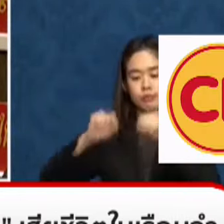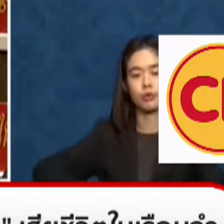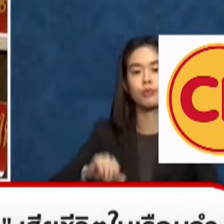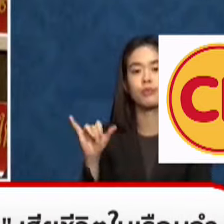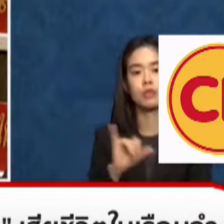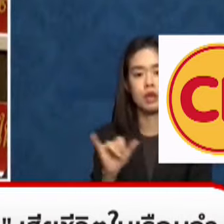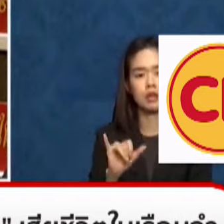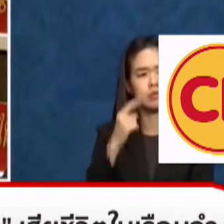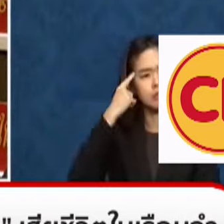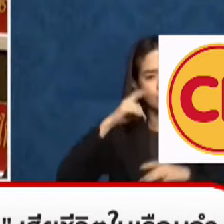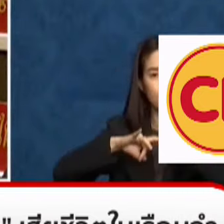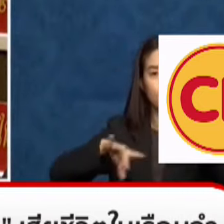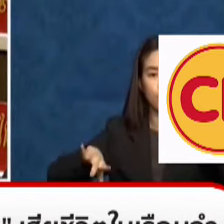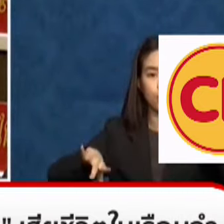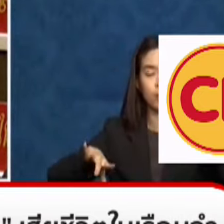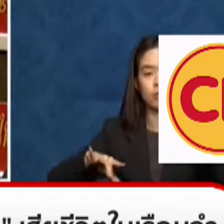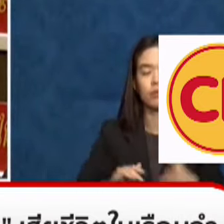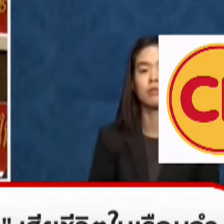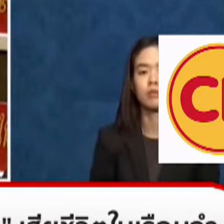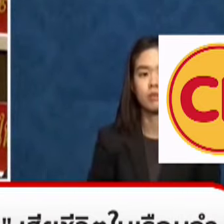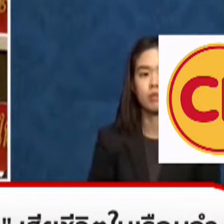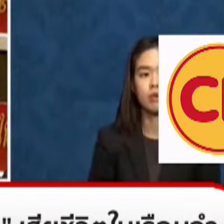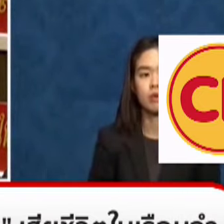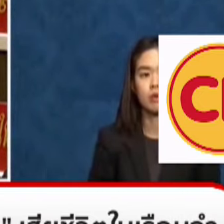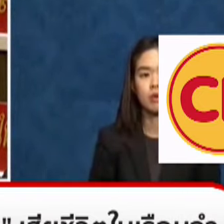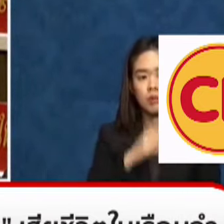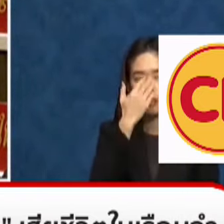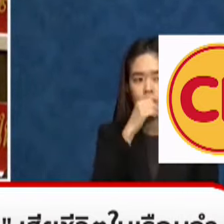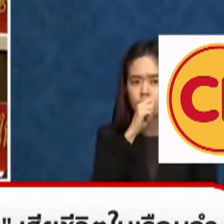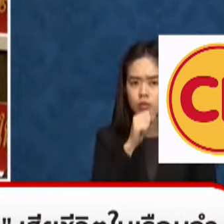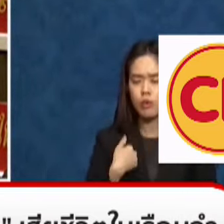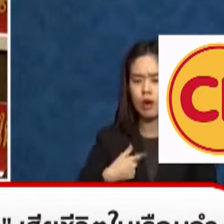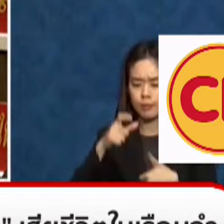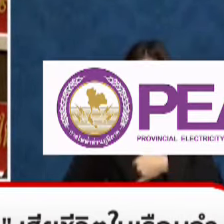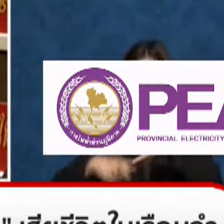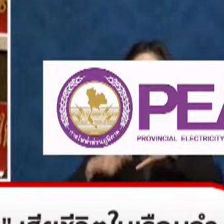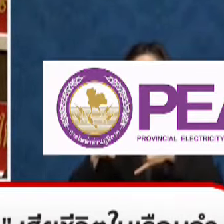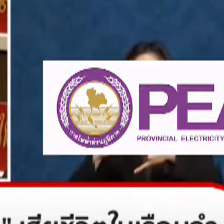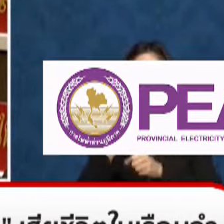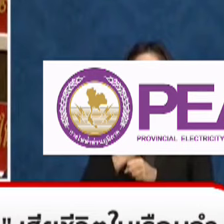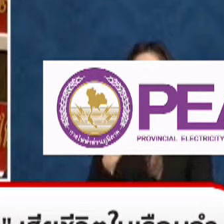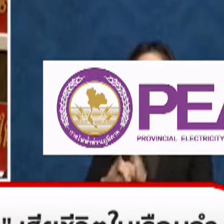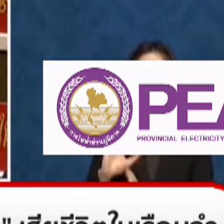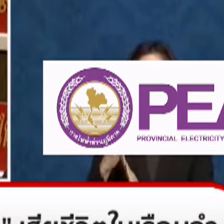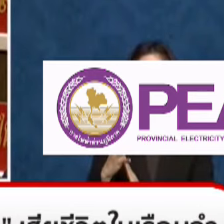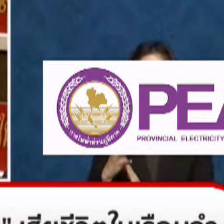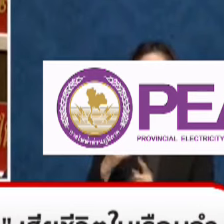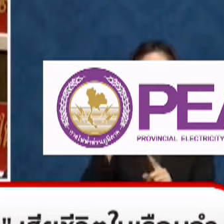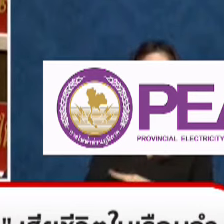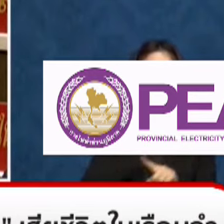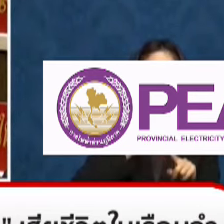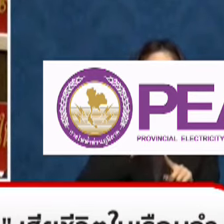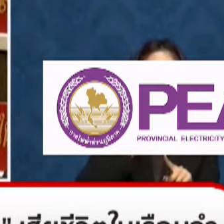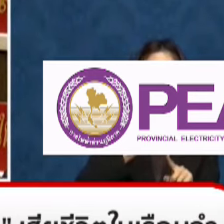รักษาชีวิตระหว่างการถูกฝากขังภายใต้กรมราชทัณฑ์กระทรวงยุติธรรมซึ่งการเสียชีวิตของบุ้งเนี่ยสะท้อนให้เห็น